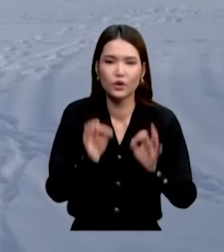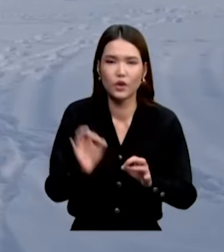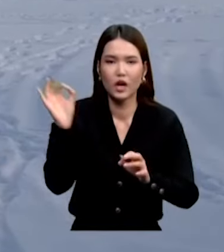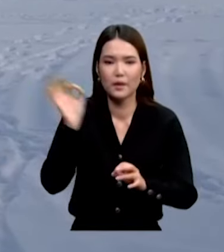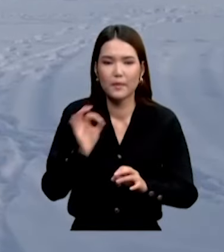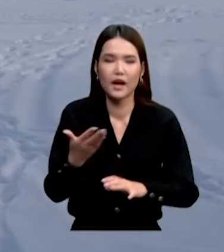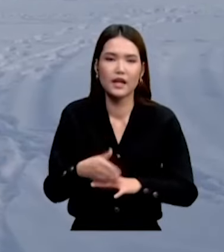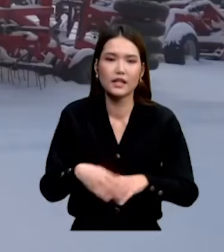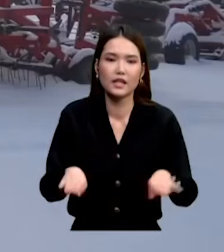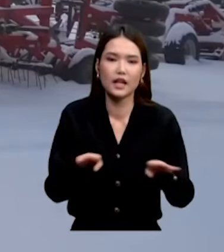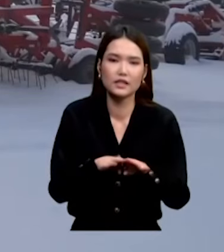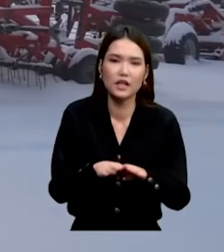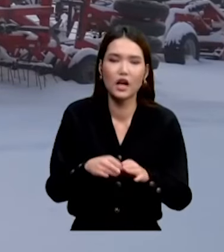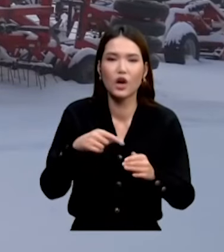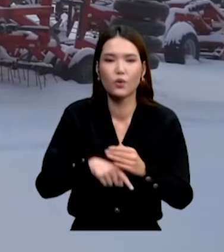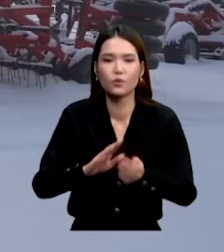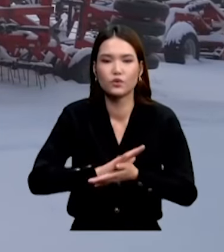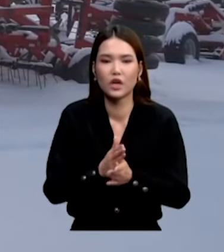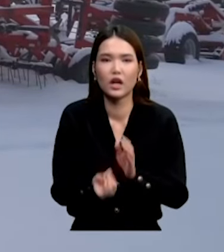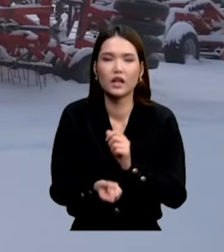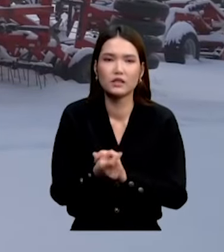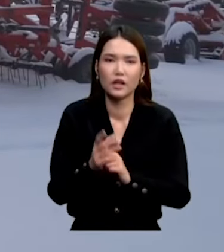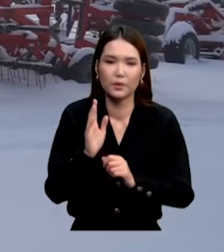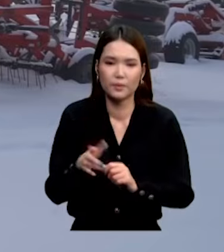несие секілді шикі құжат болып шықпаса